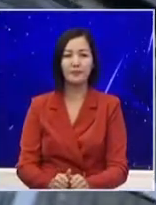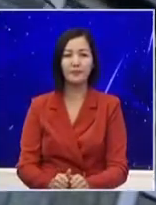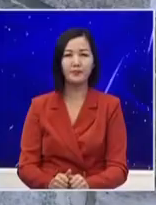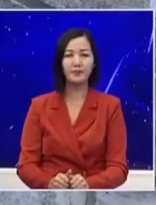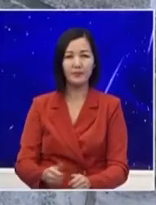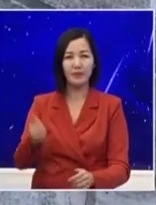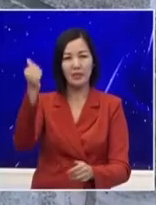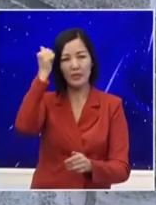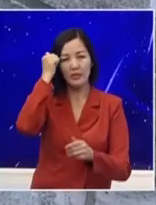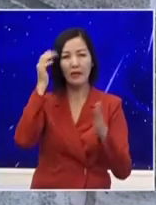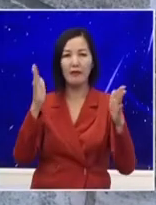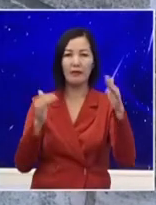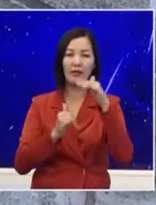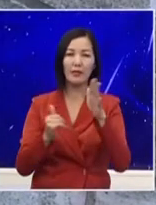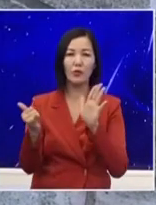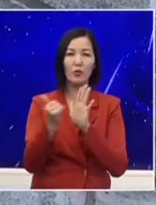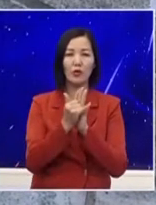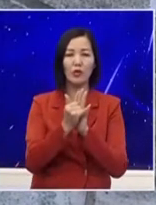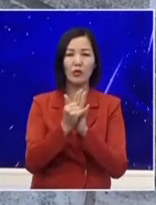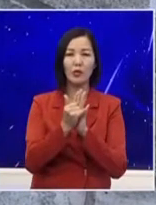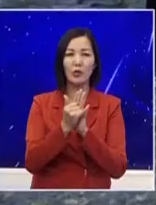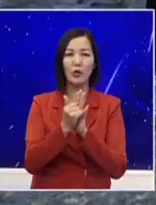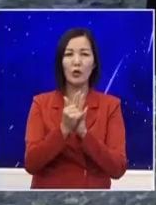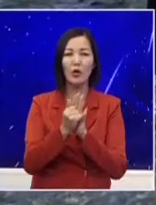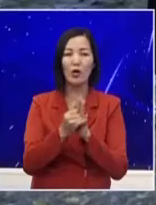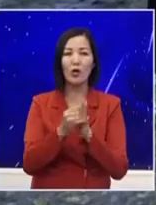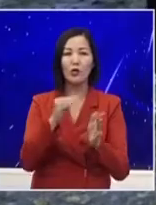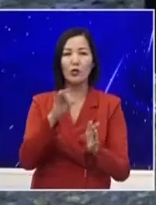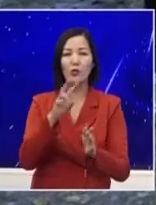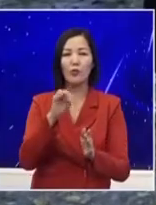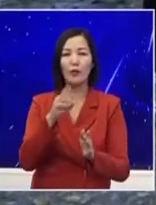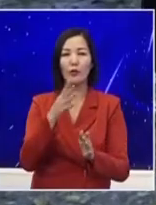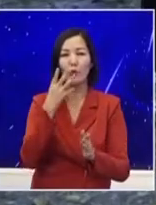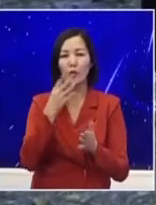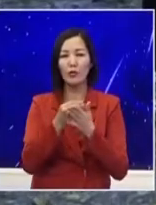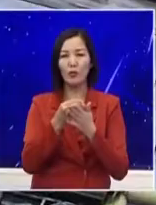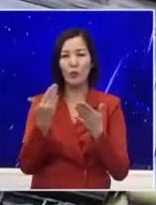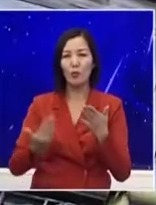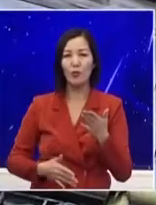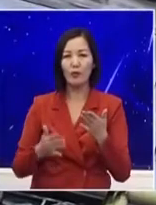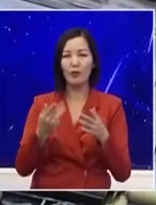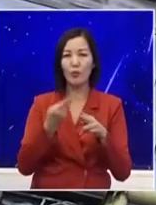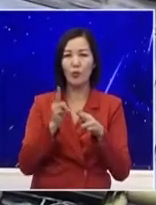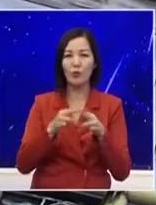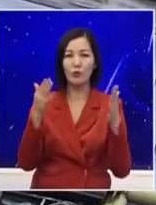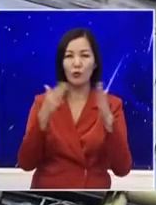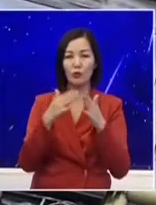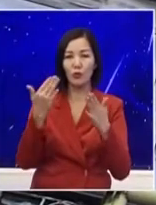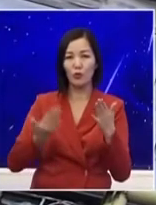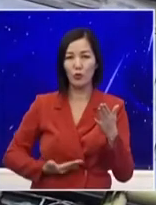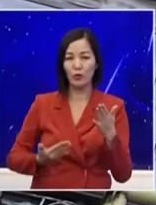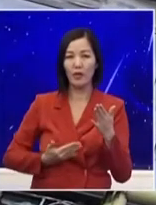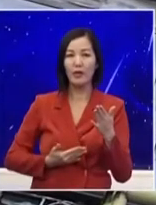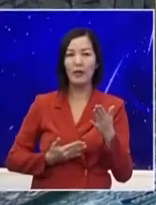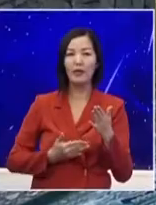Естелік тақтаның дәл осы тұрғын үйге қойылуы тегін емес. Жомарт Жапаров өмірінің соңғы 5 жылын осы үйде өткізген. Қарашаңырақта